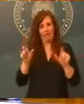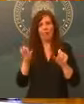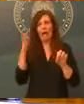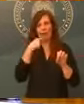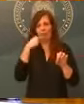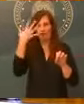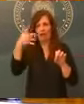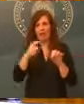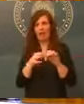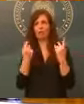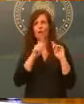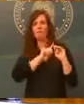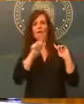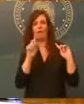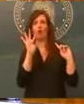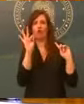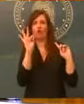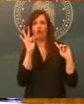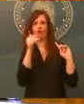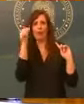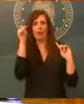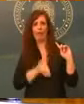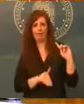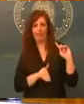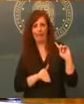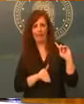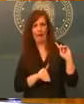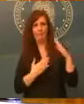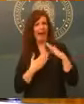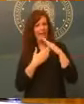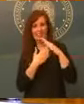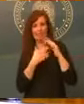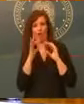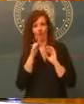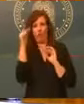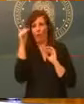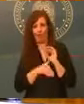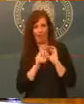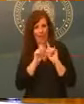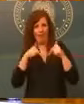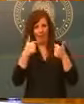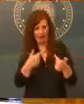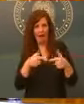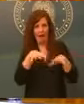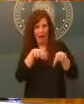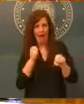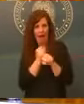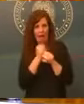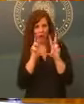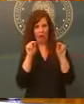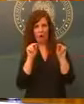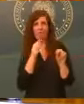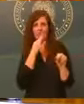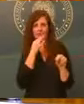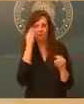50.000 posti da dare quindi penso che sia diverato una soluzione anche con il presidente De Luca